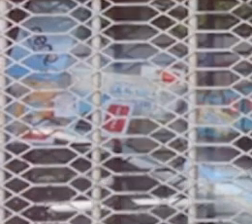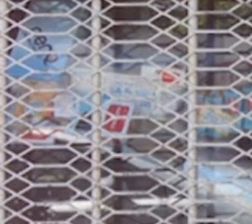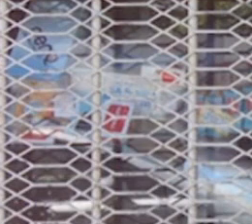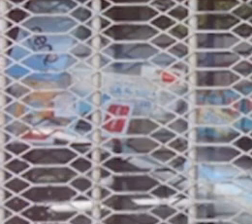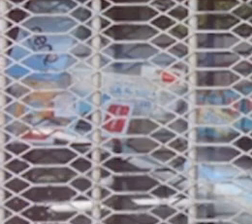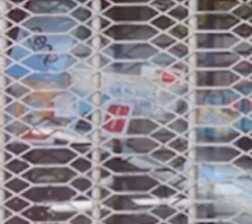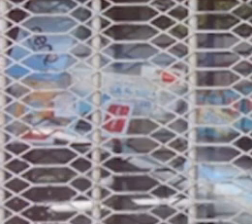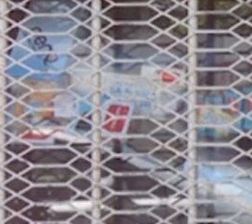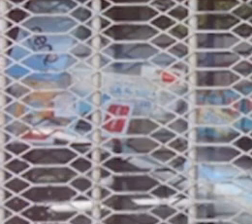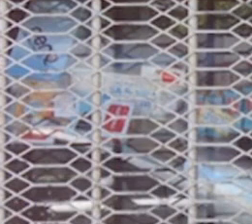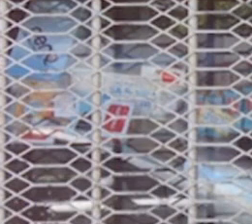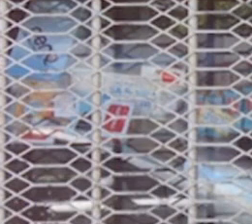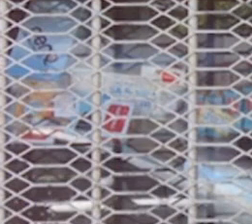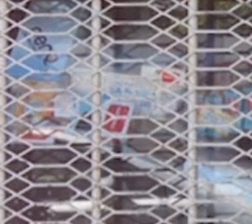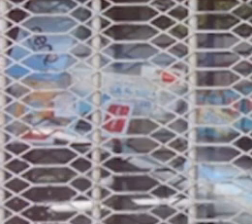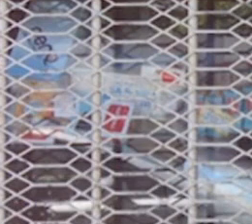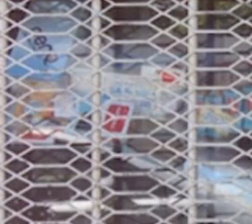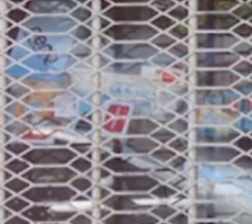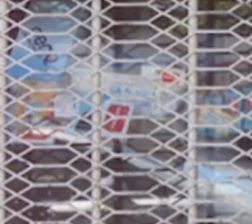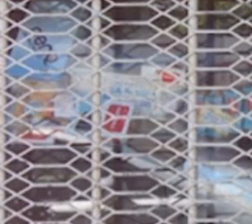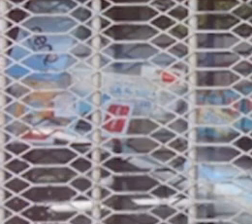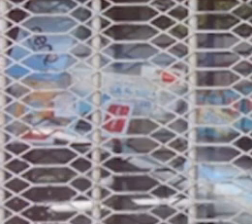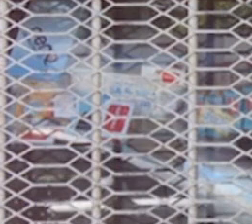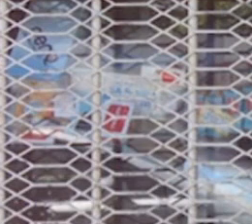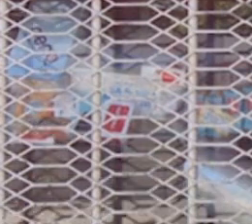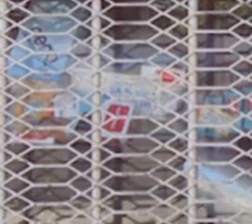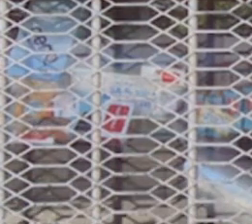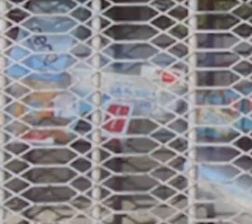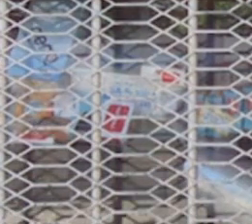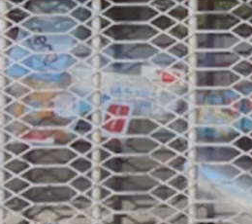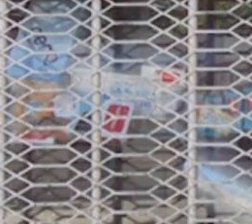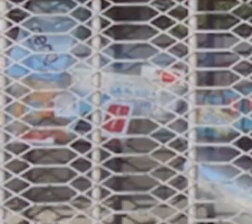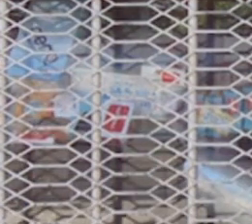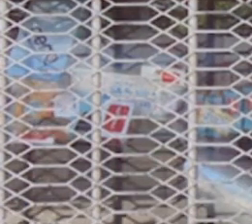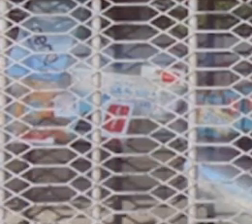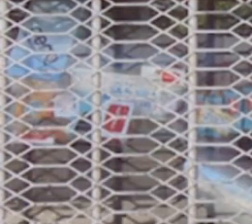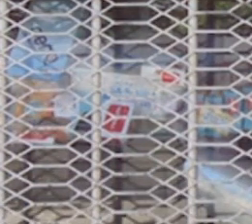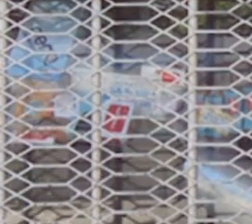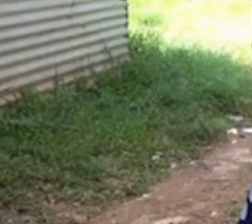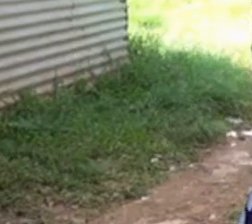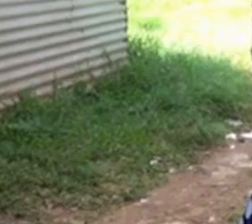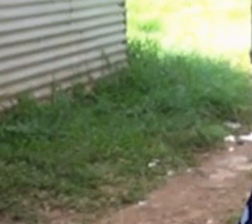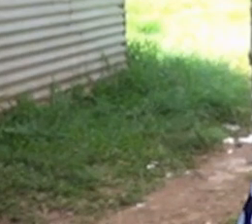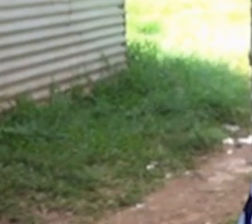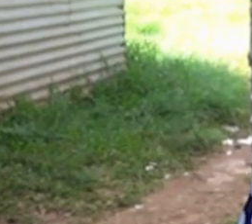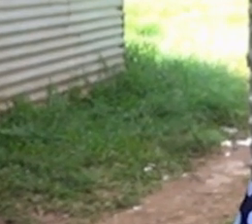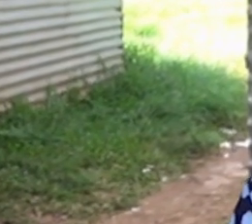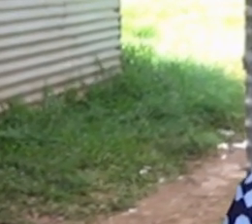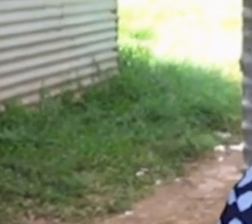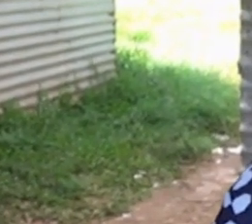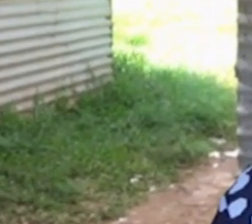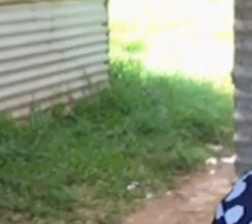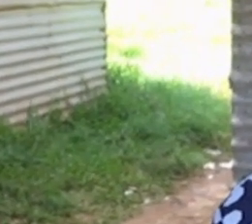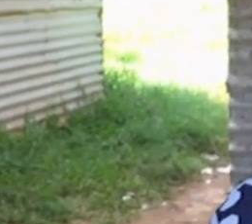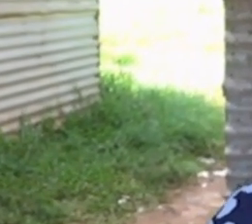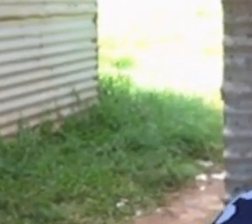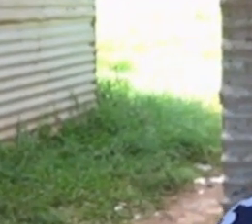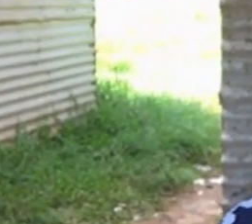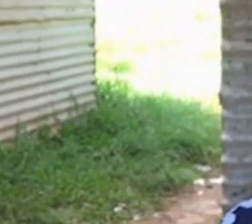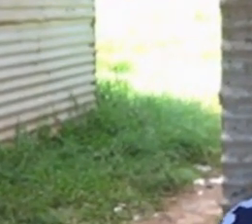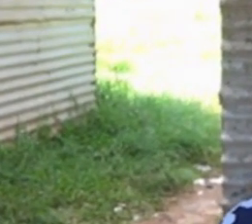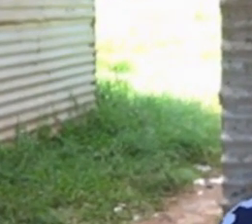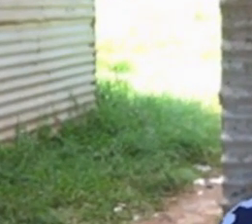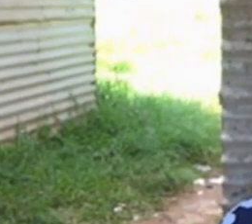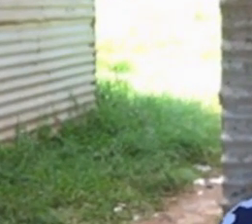शर्मा है। फिलहाल मैं रेडियो पीजी 2 हमेशा सुनता हूँ, जो रेडियो पीजी 2 देश का धड़कन। मेरा नाम चंद्रा है, मैं रकेती से